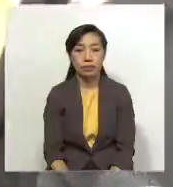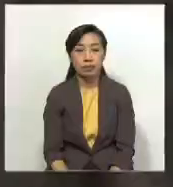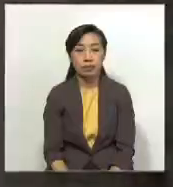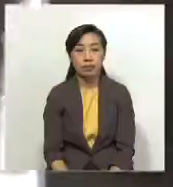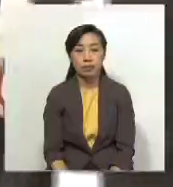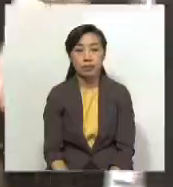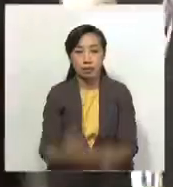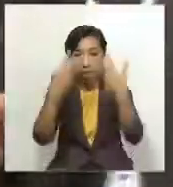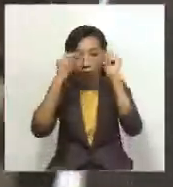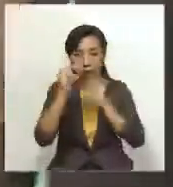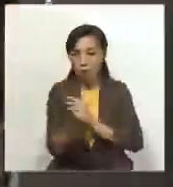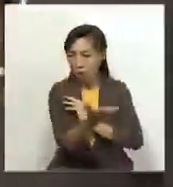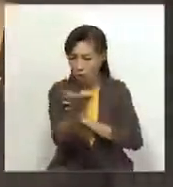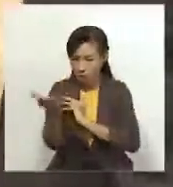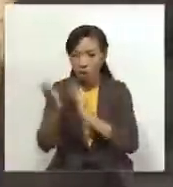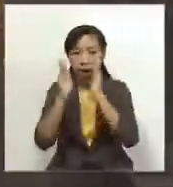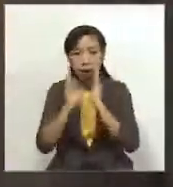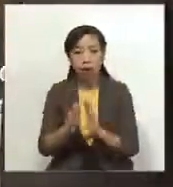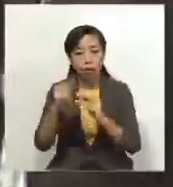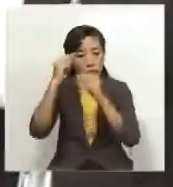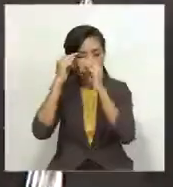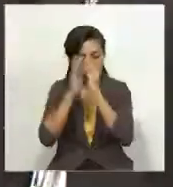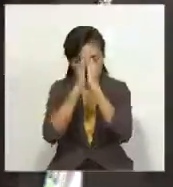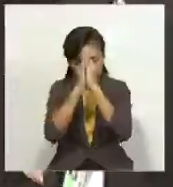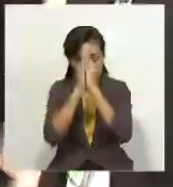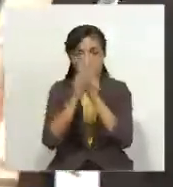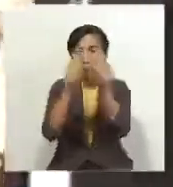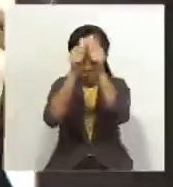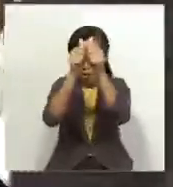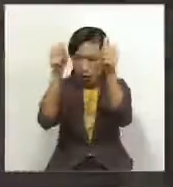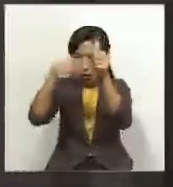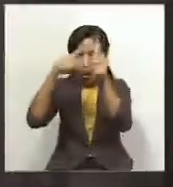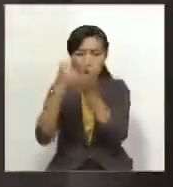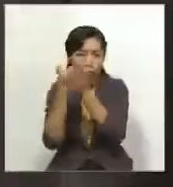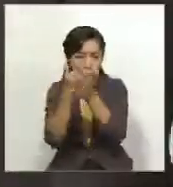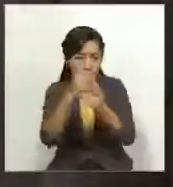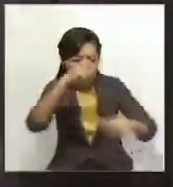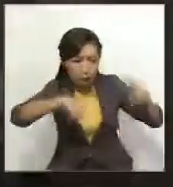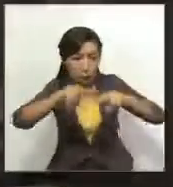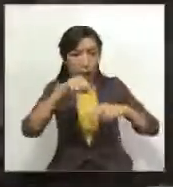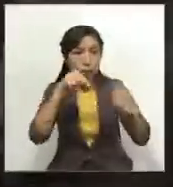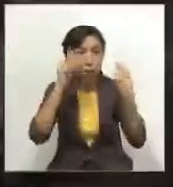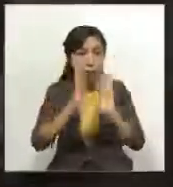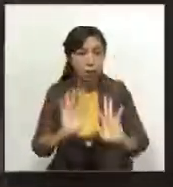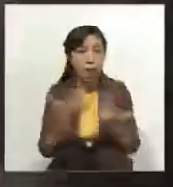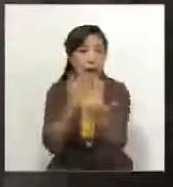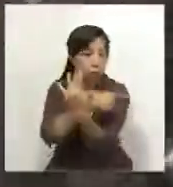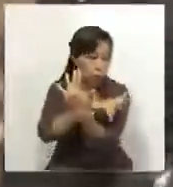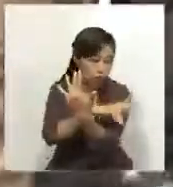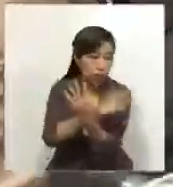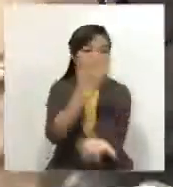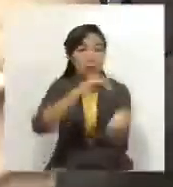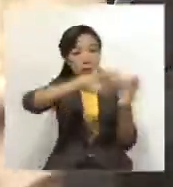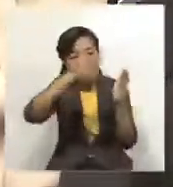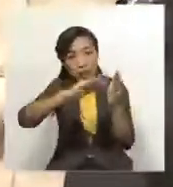ทนายกรัฐมนตรีขอให้ทุกฝ่ายตั้งจิตอธิษฐานต่อสิ่งศักดิ์สิทธิ์ให้ภารกิจค้นหาผู้สูญหายที่จังหวัดภูเก็ตและการนำ